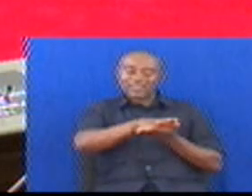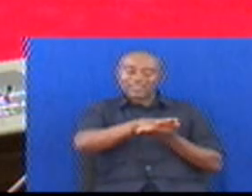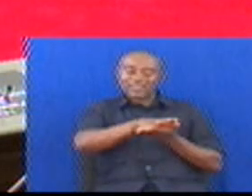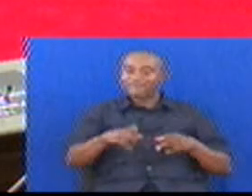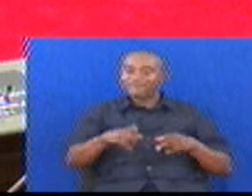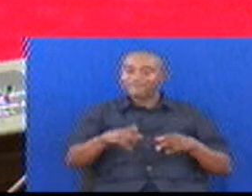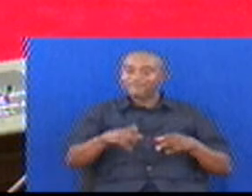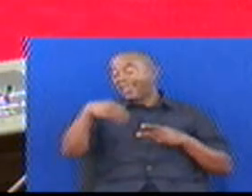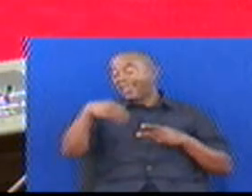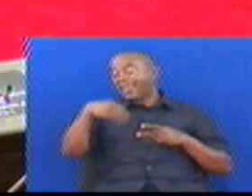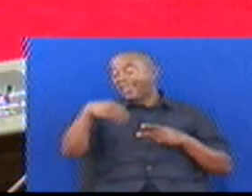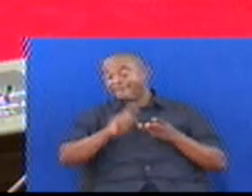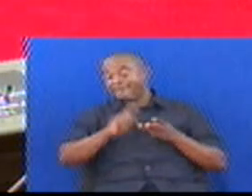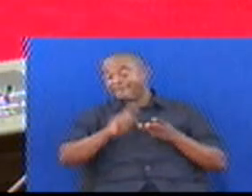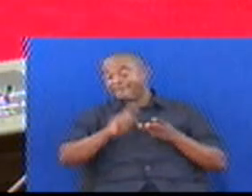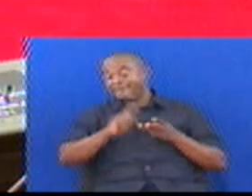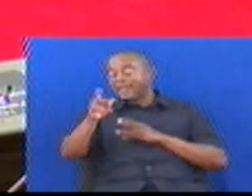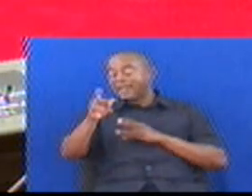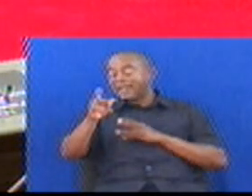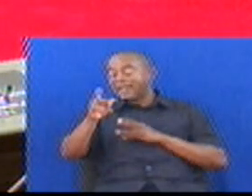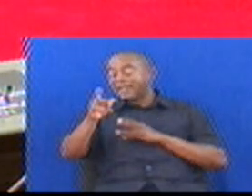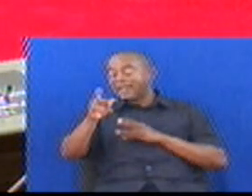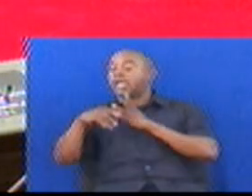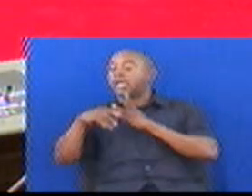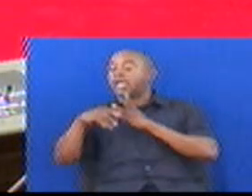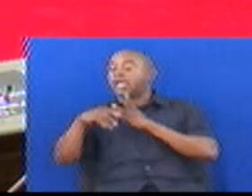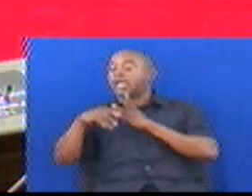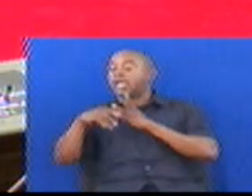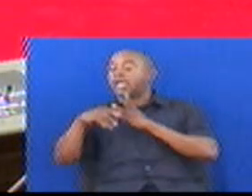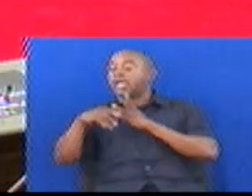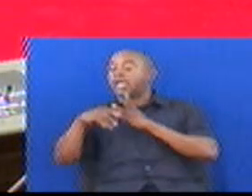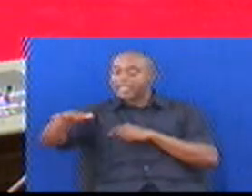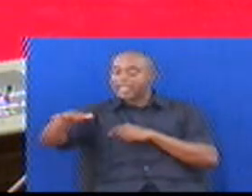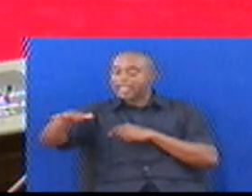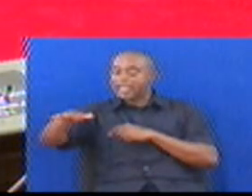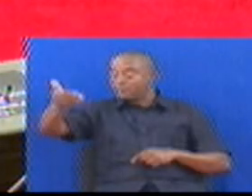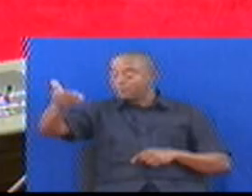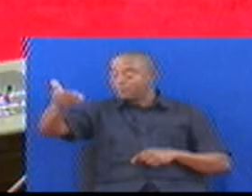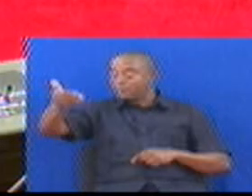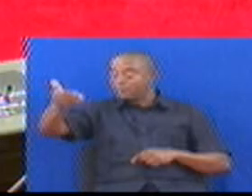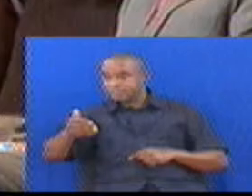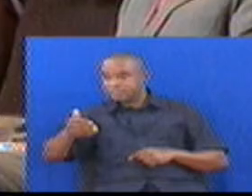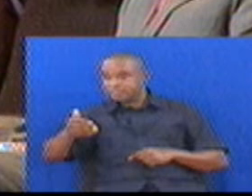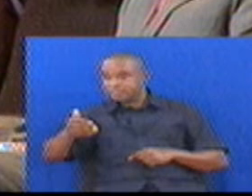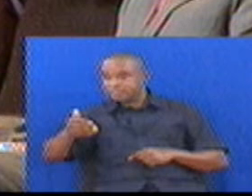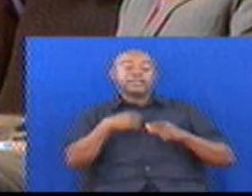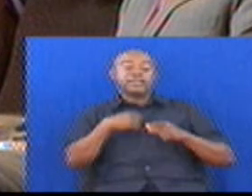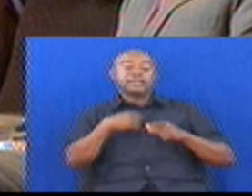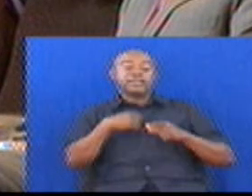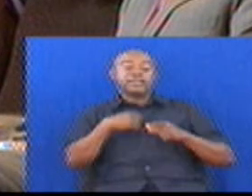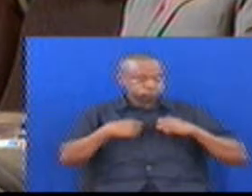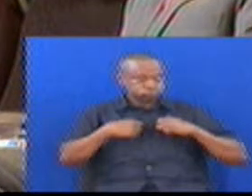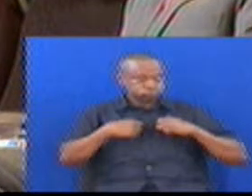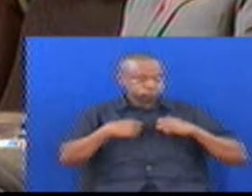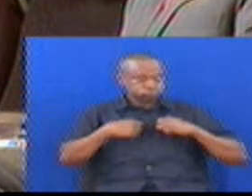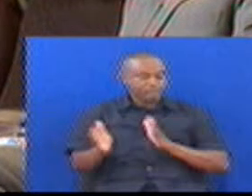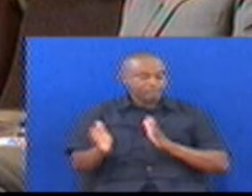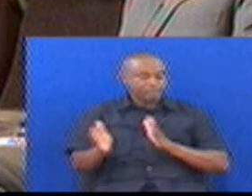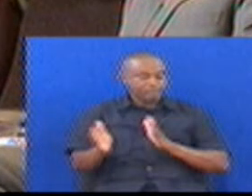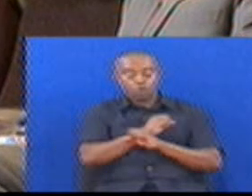elimu, maji na umeme, hasa katika maeneo ya vijijini, na kuendelea kutekeleza mpango wa kunusuru kaya